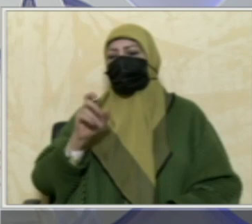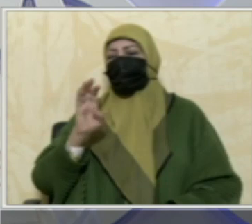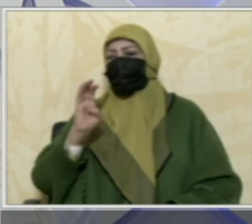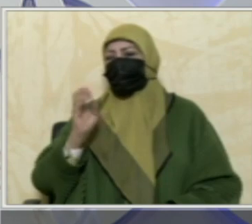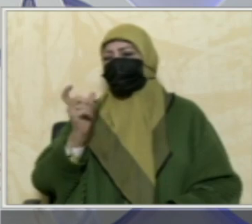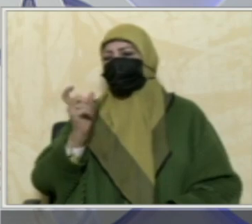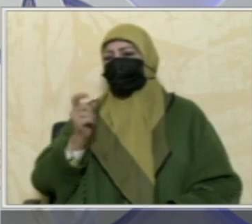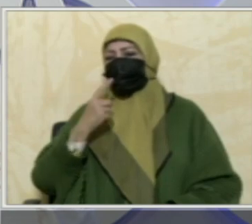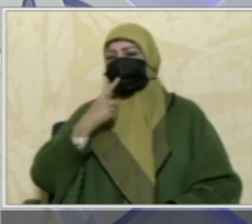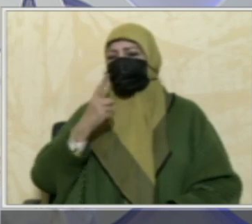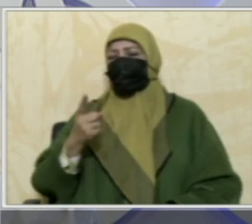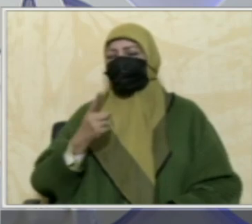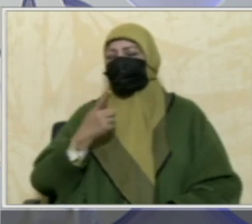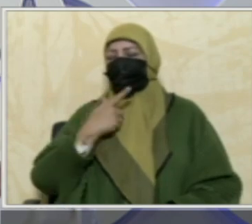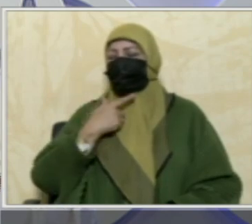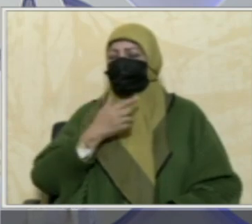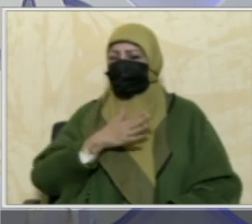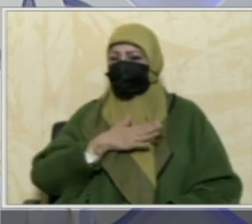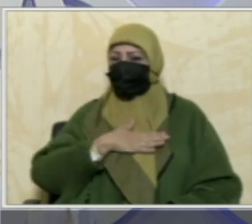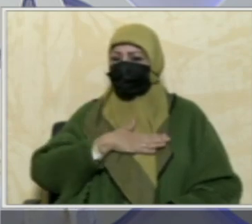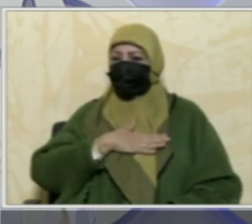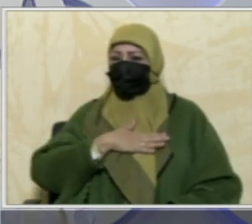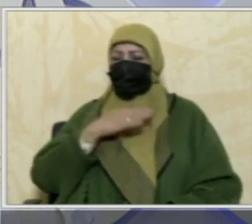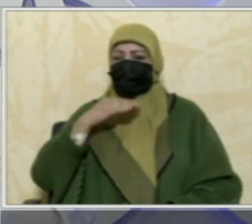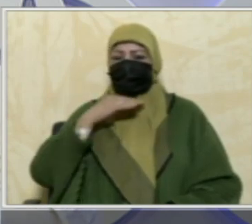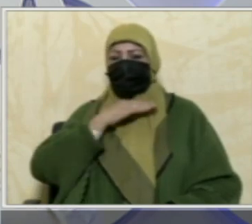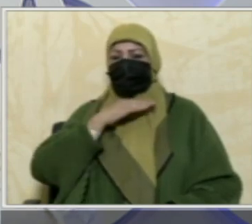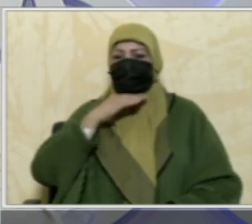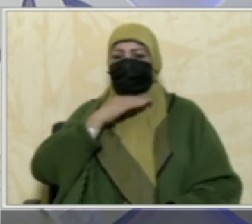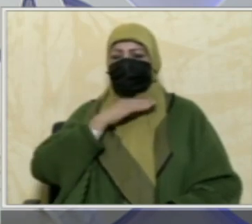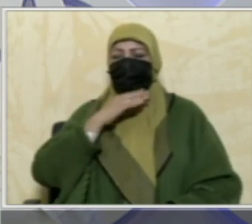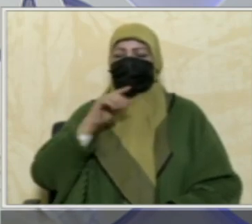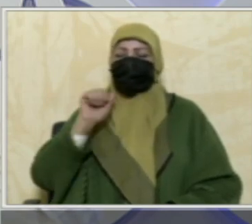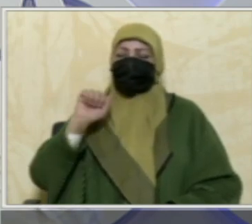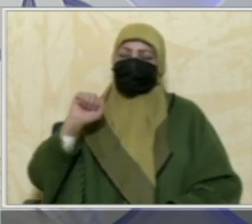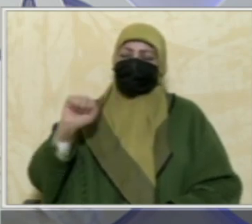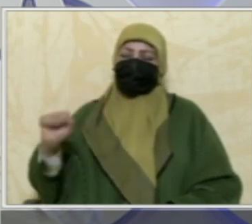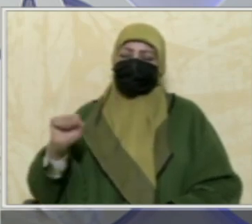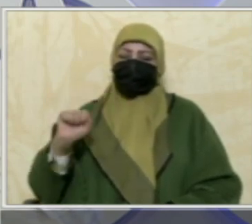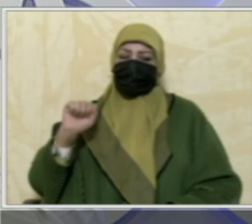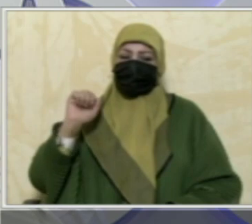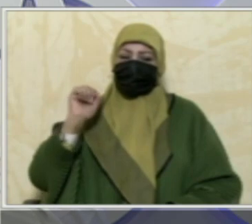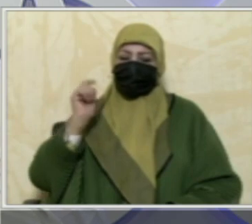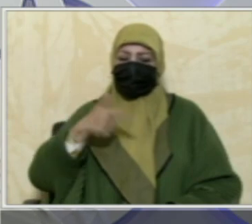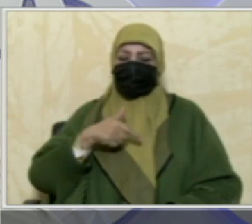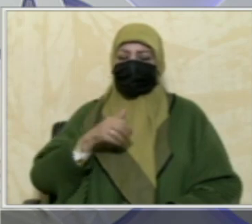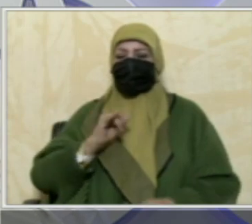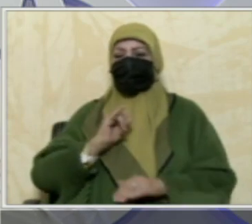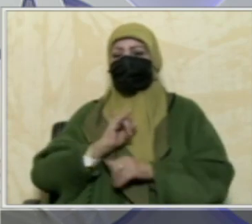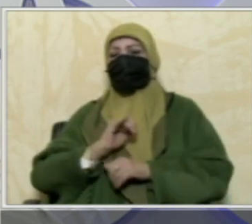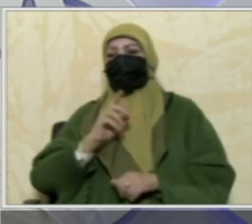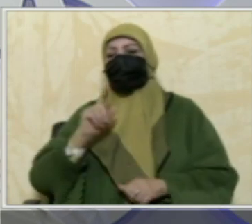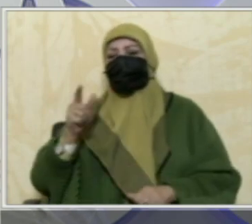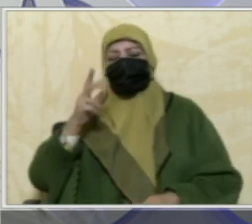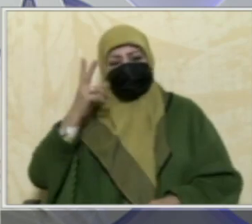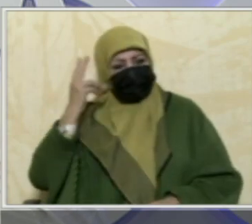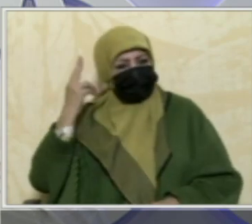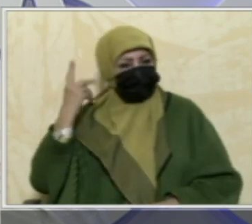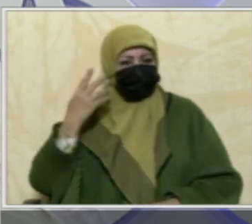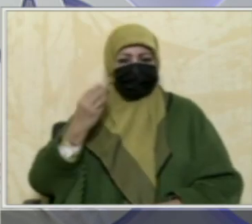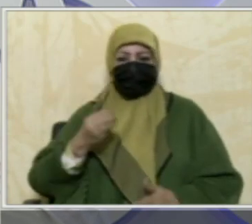يضحي او يضحي عنه من المكلفين الترك تقليم الاظافر